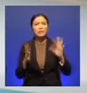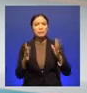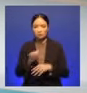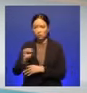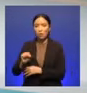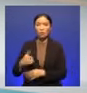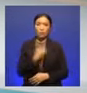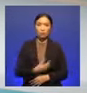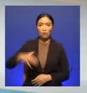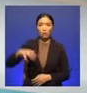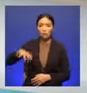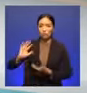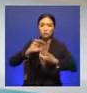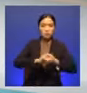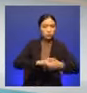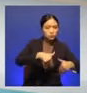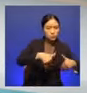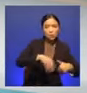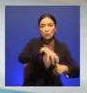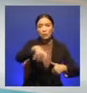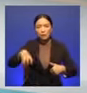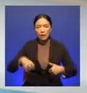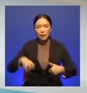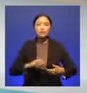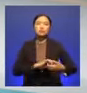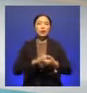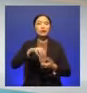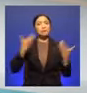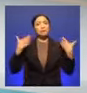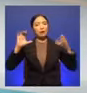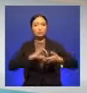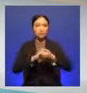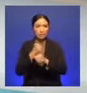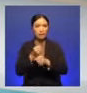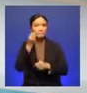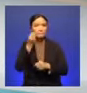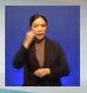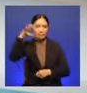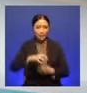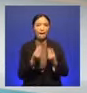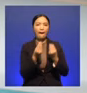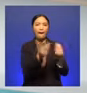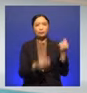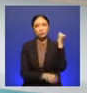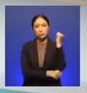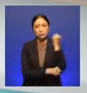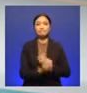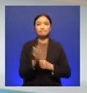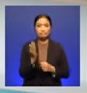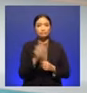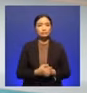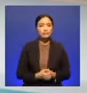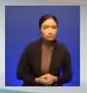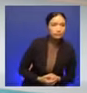มมือกับภาคท้องถิ่นภาคชุมชนภาคหน่วยราชการอื่นๆทำสิ่งเหล่านี้เกิดขึ้นนะครับภาพต่อไปครับครับ